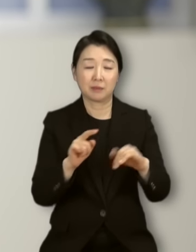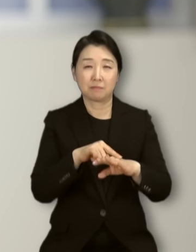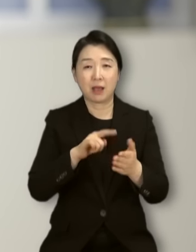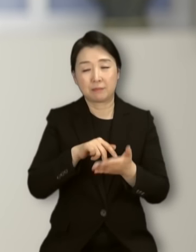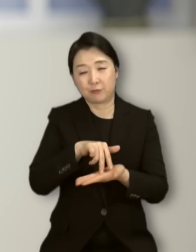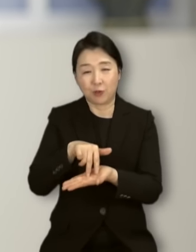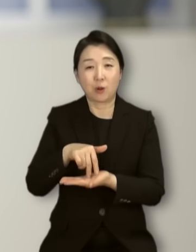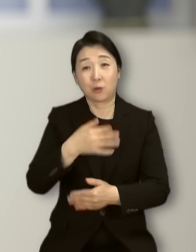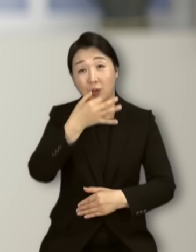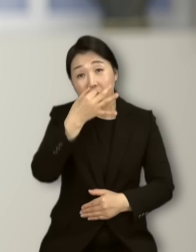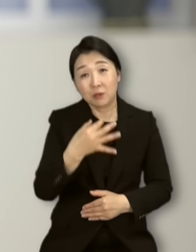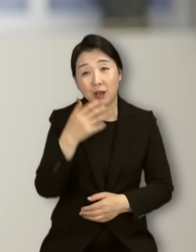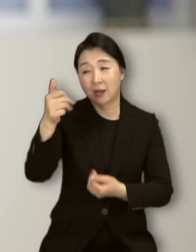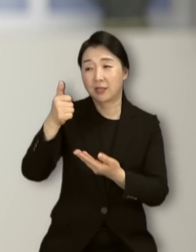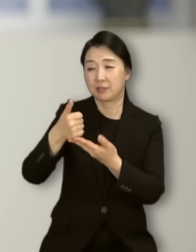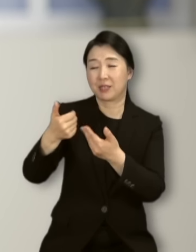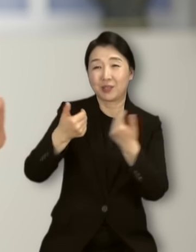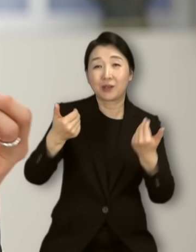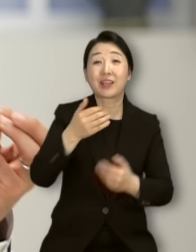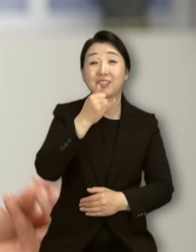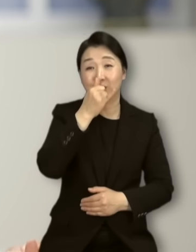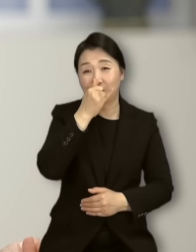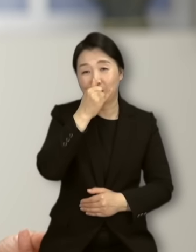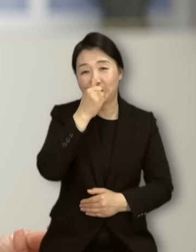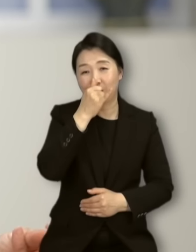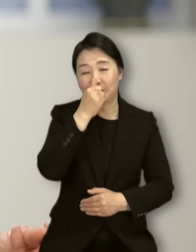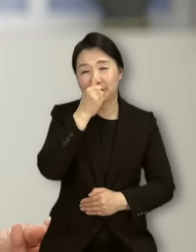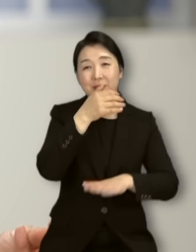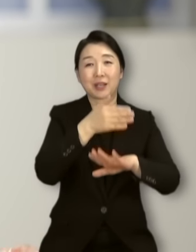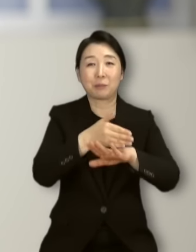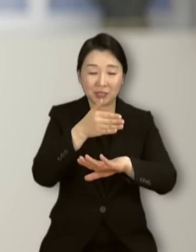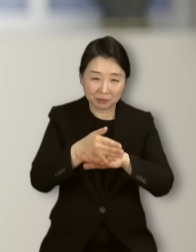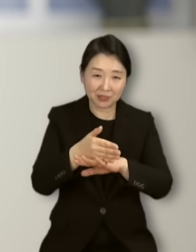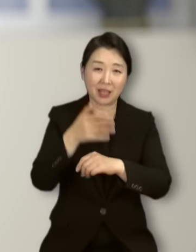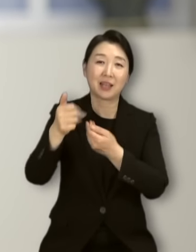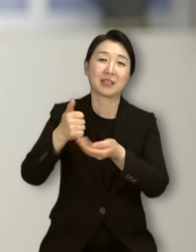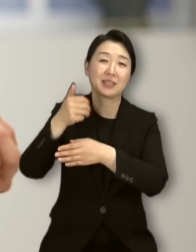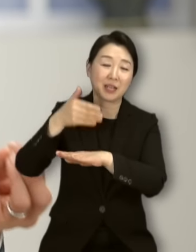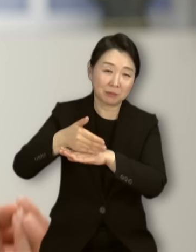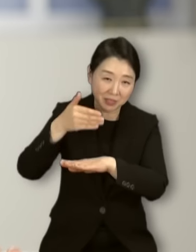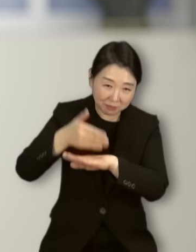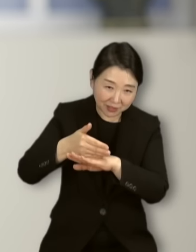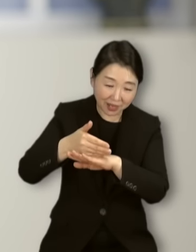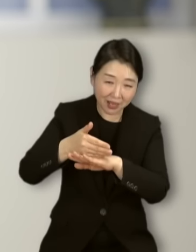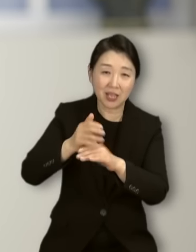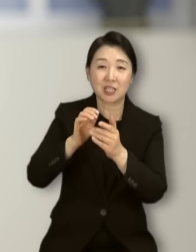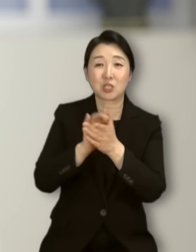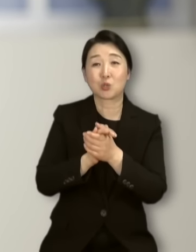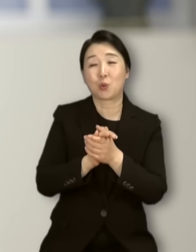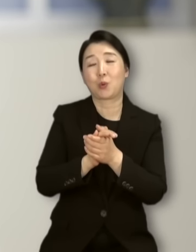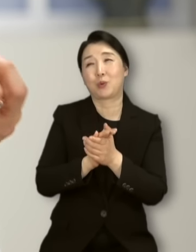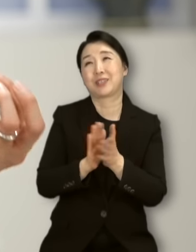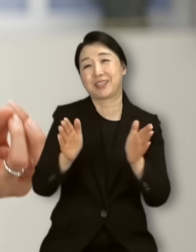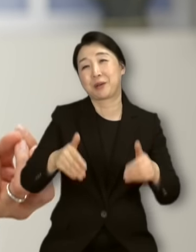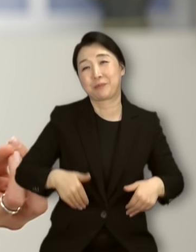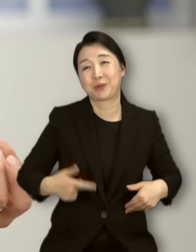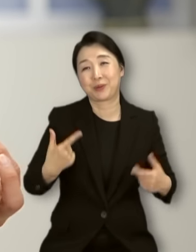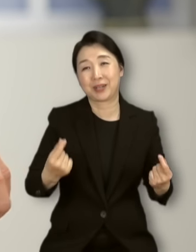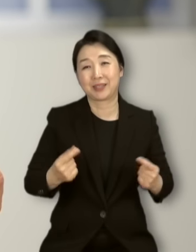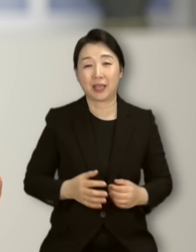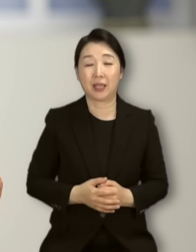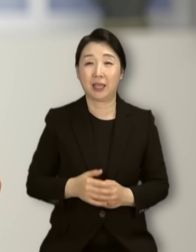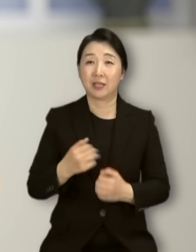잠깐 마음이 외롭거나 힘들어서 하나님을 떠나신 분들은 감사합니다 하나님 감사합니다 이렇게 기도를 시작하시면